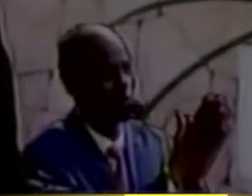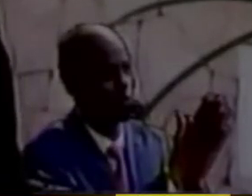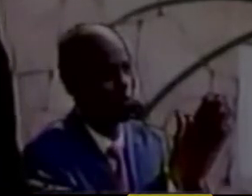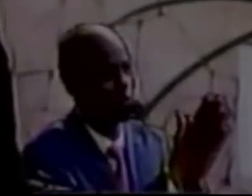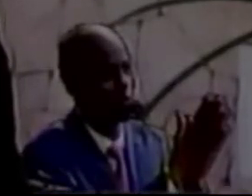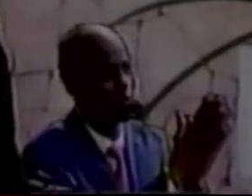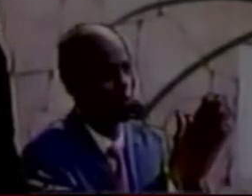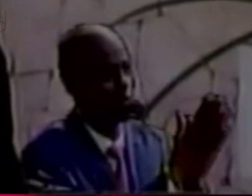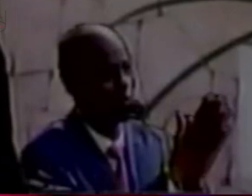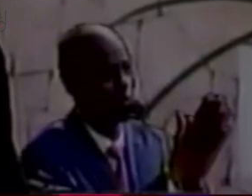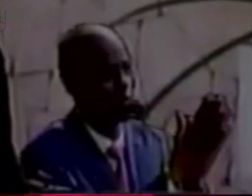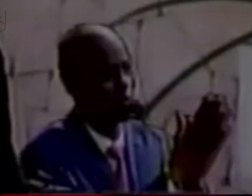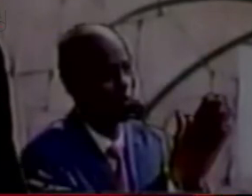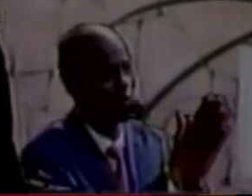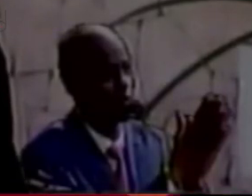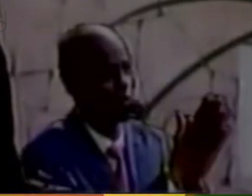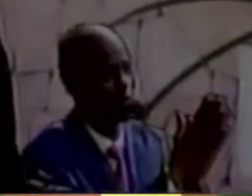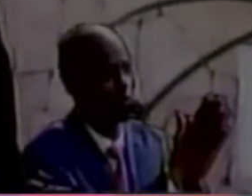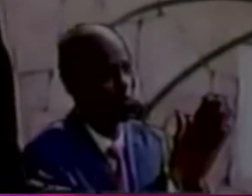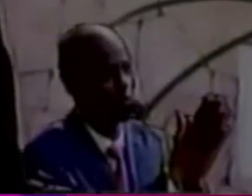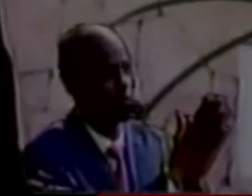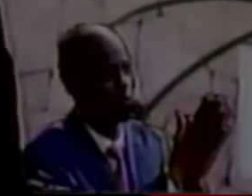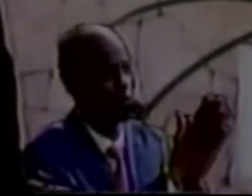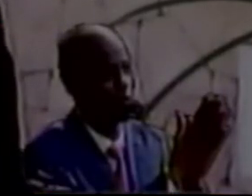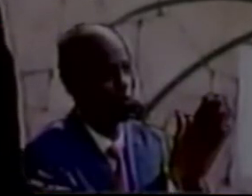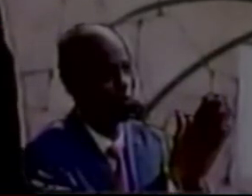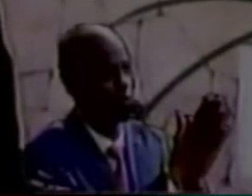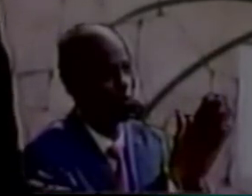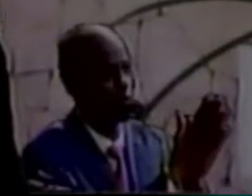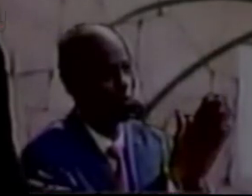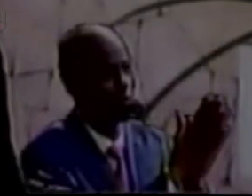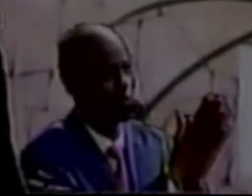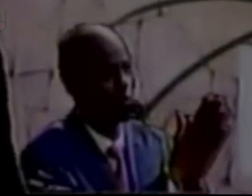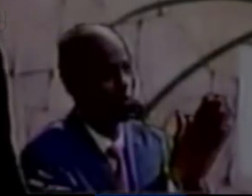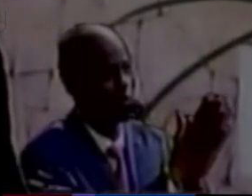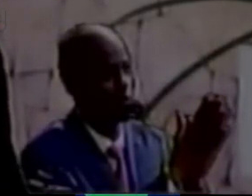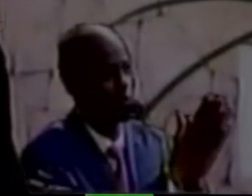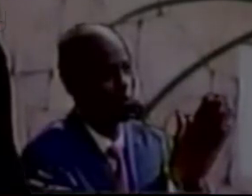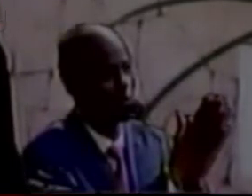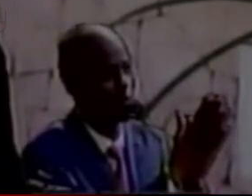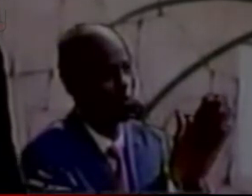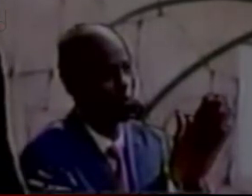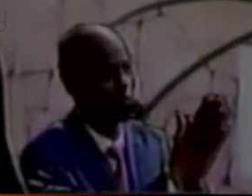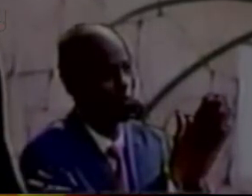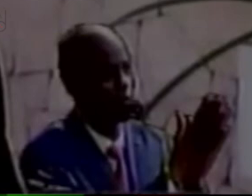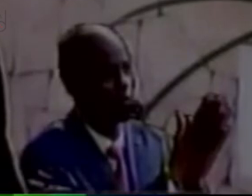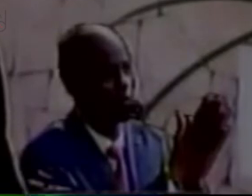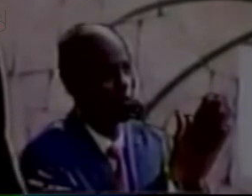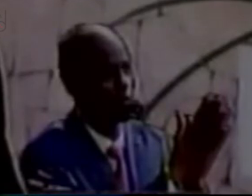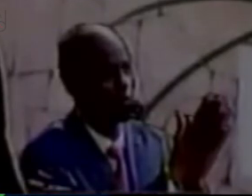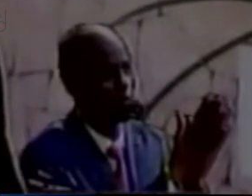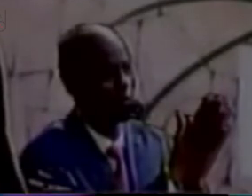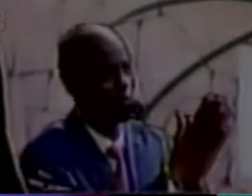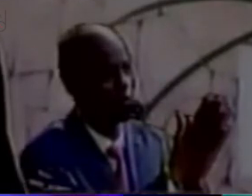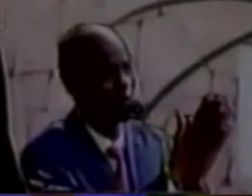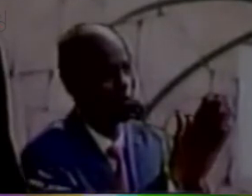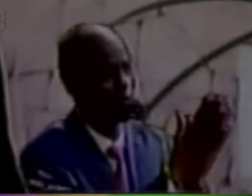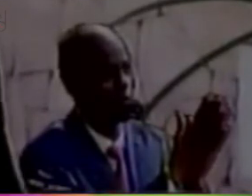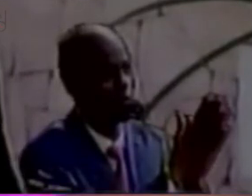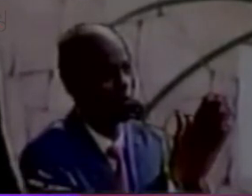France. Premier côté yo débarqué, eh bien c'est en Haïti et ça fait 150 ans. Yo t'est arrivé